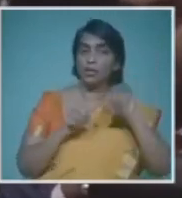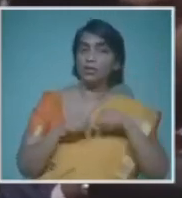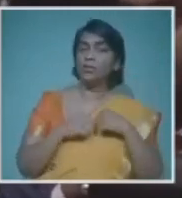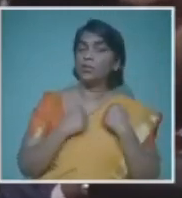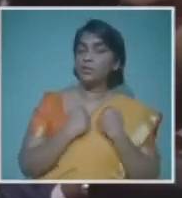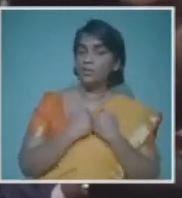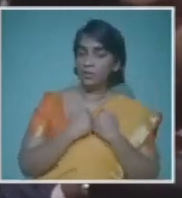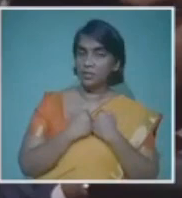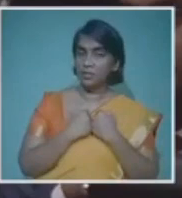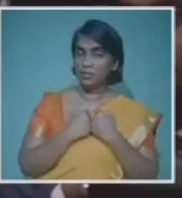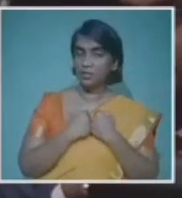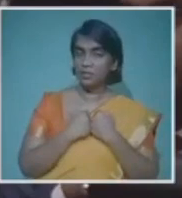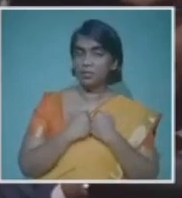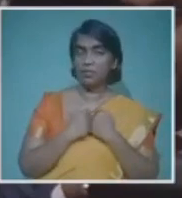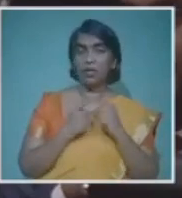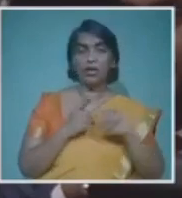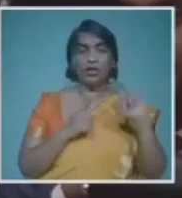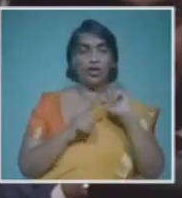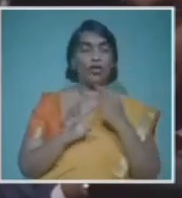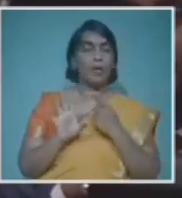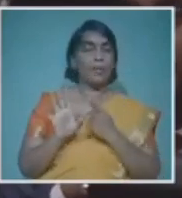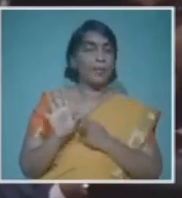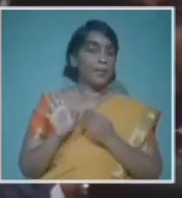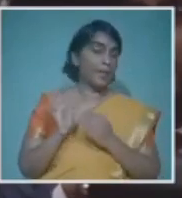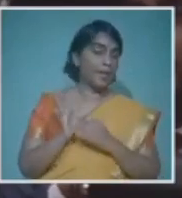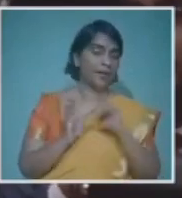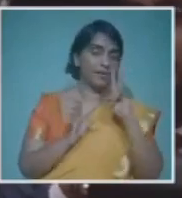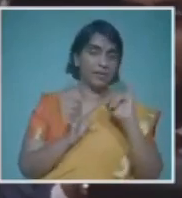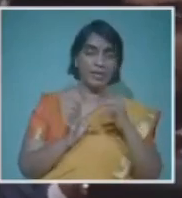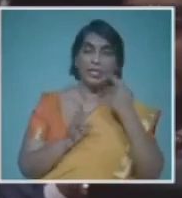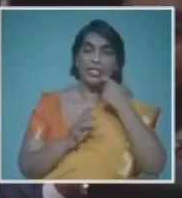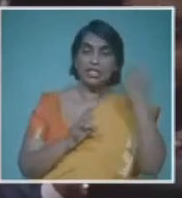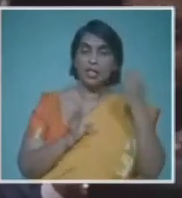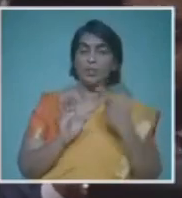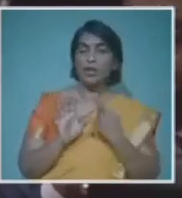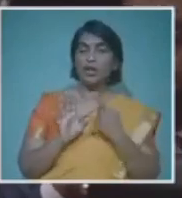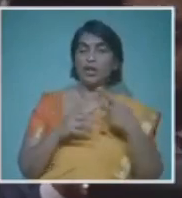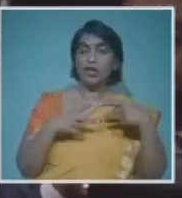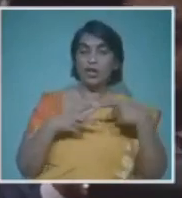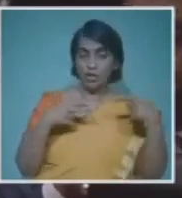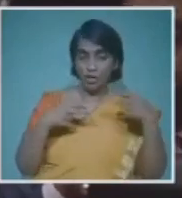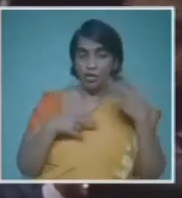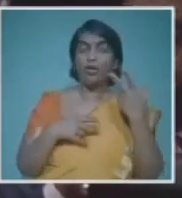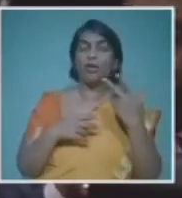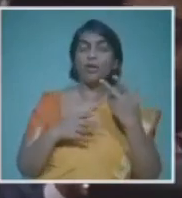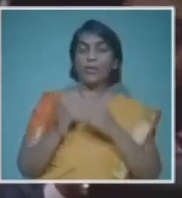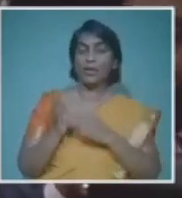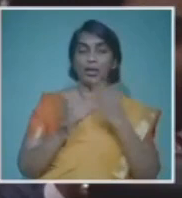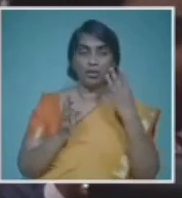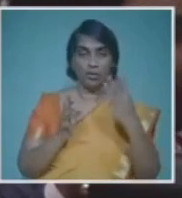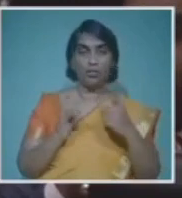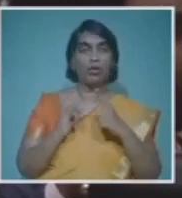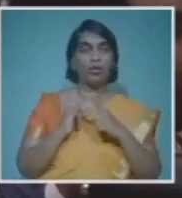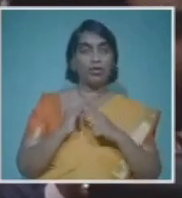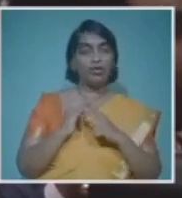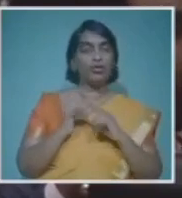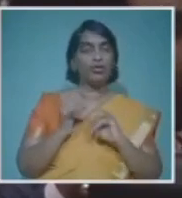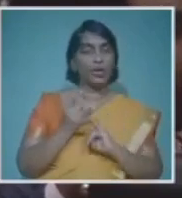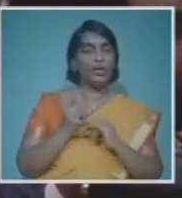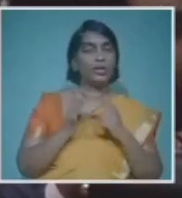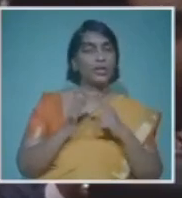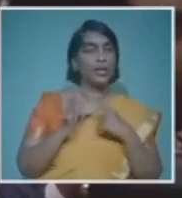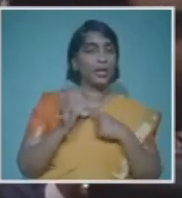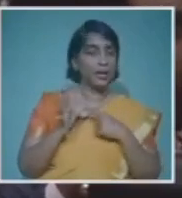සංගමයෙන් යුරෝ මිලියන 26ක්, ජර්මනියෙන් යුරෝ මිලියන 3ක්, USAID ආයතනයෙන් මිලියන